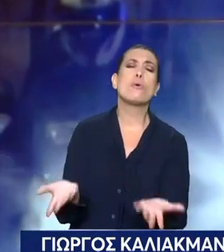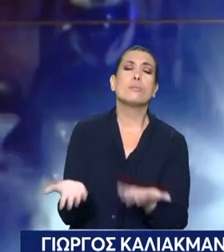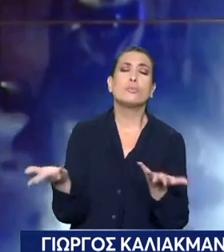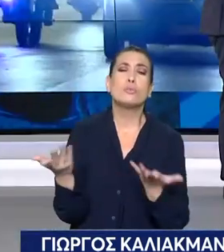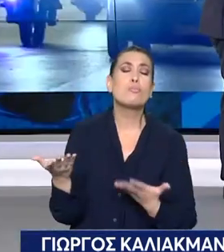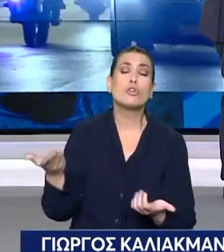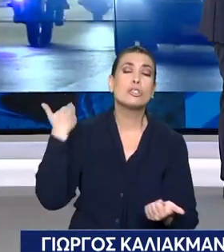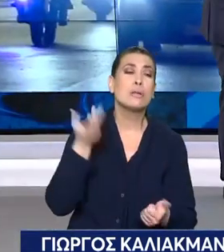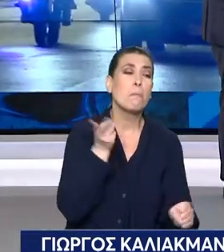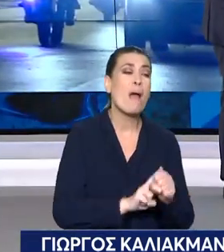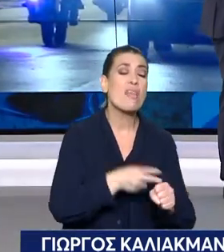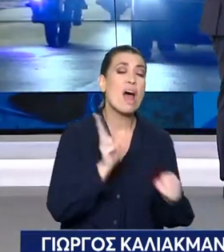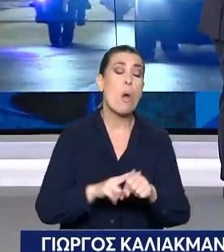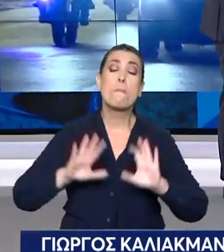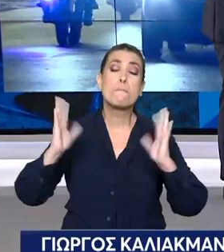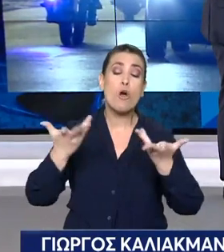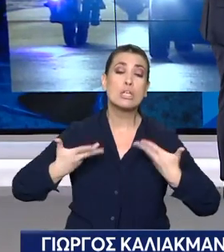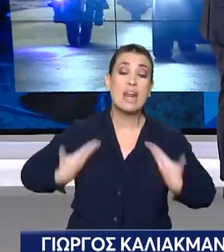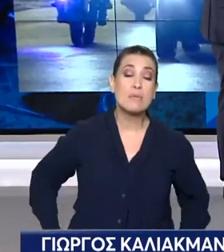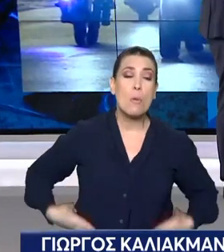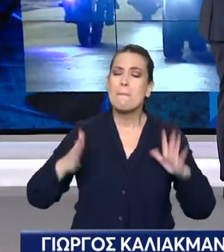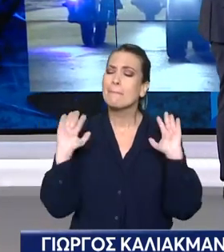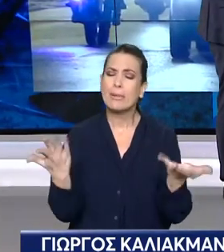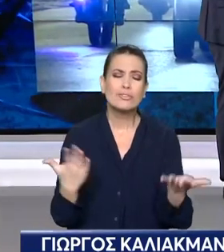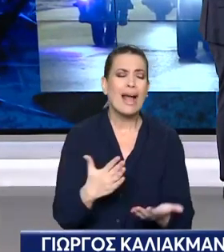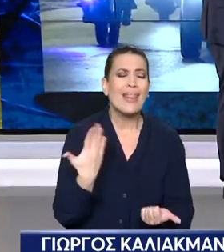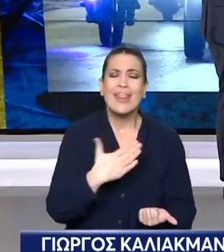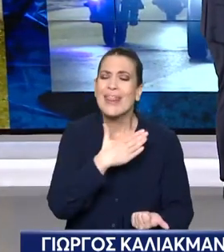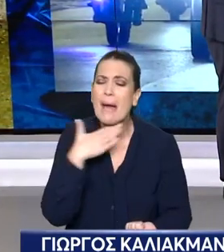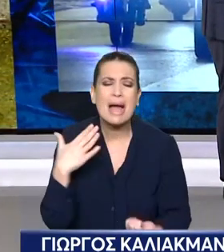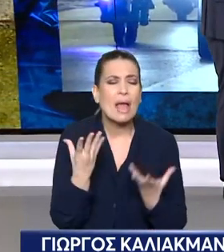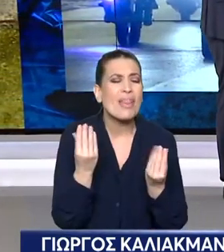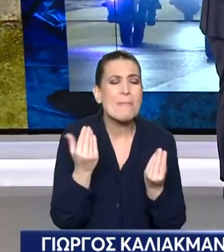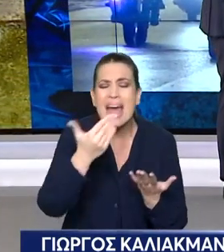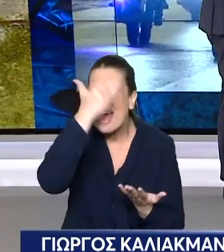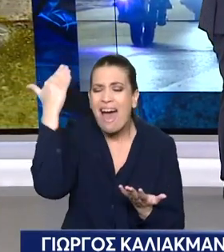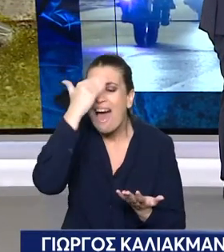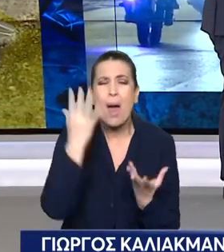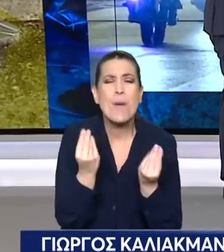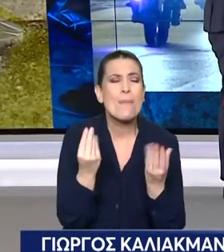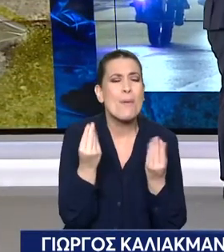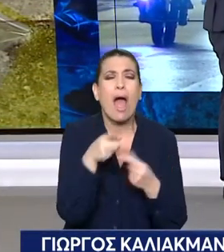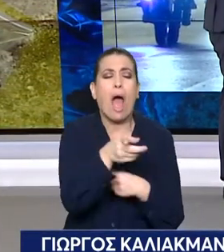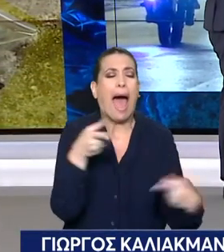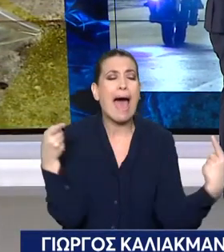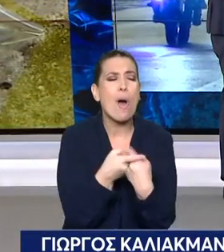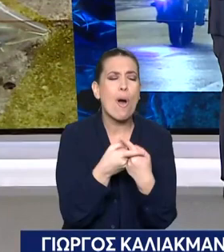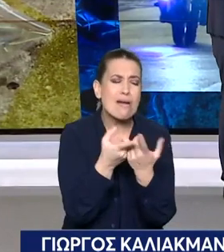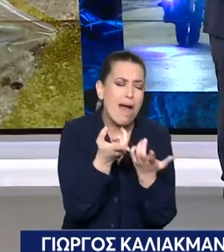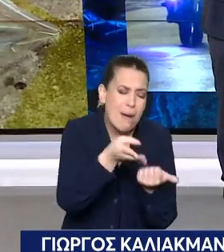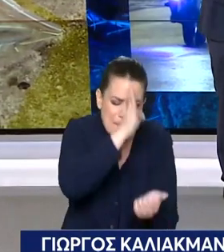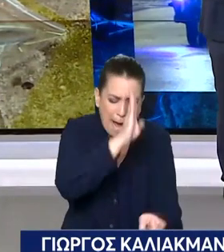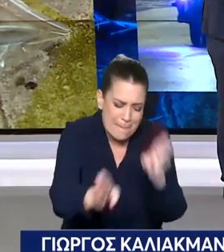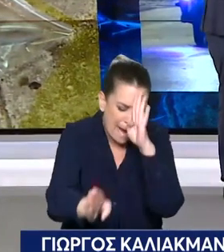δολοφονηθεί και πόσοι έχουν τραυματιστεί και πόσα θύματα υπάρχουν από αυτό το πράγμα. Από, ένα, από αγώνα τώρα βόλεϊ,